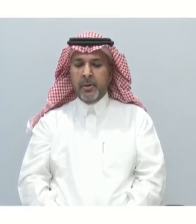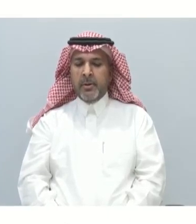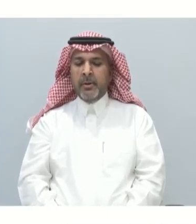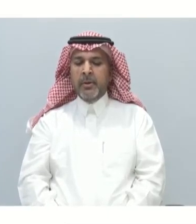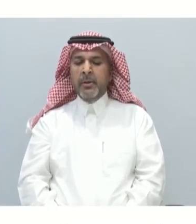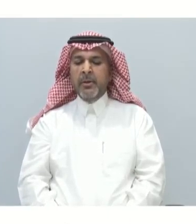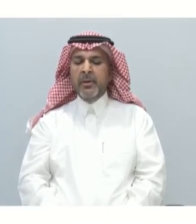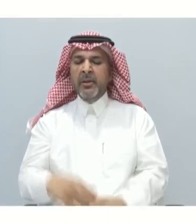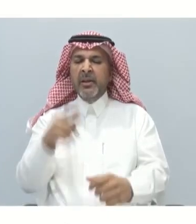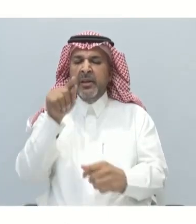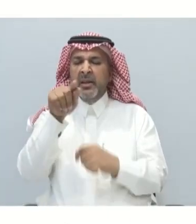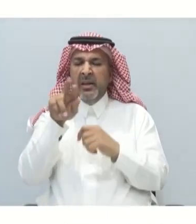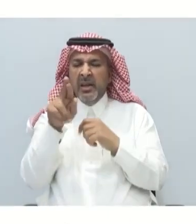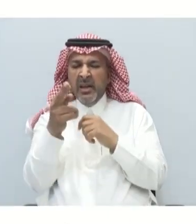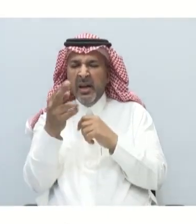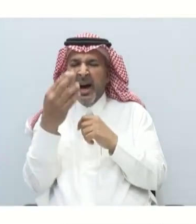فبقول